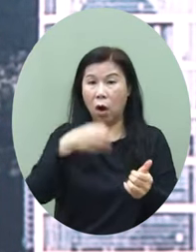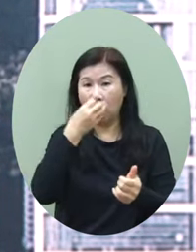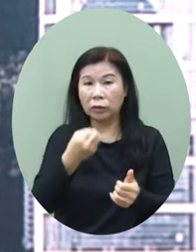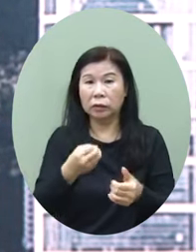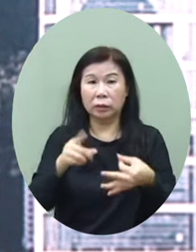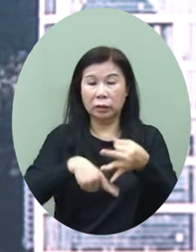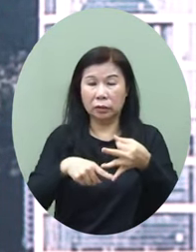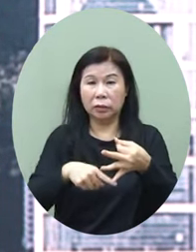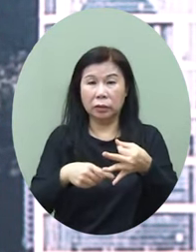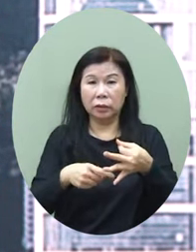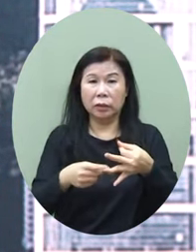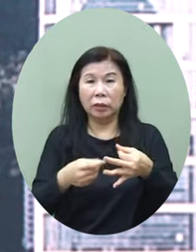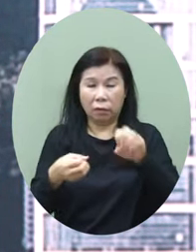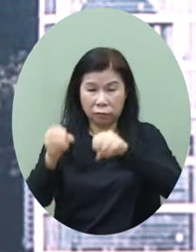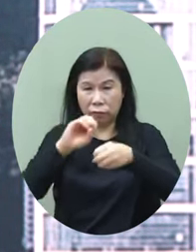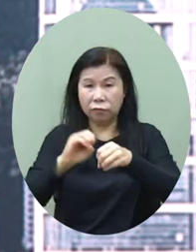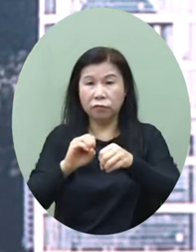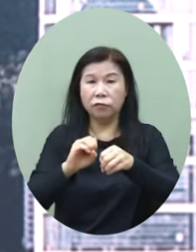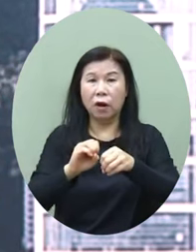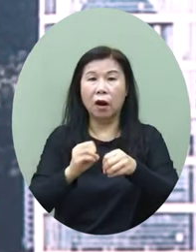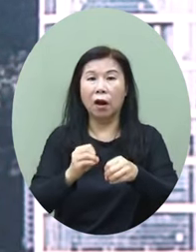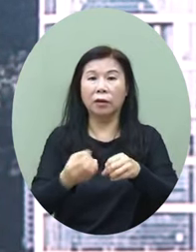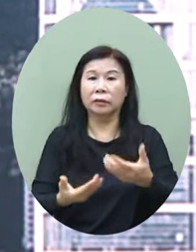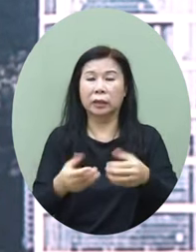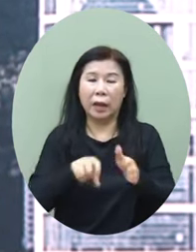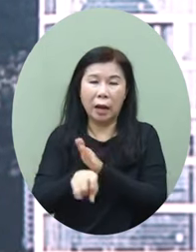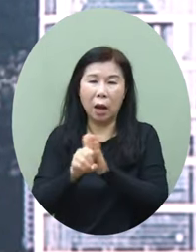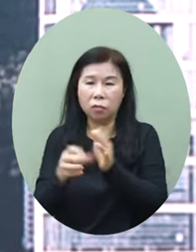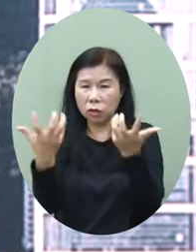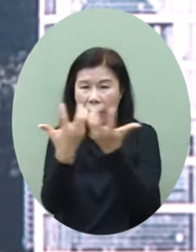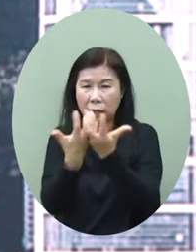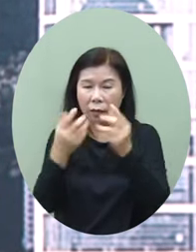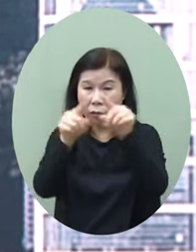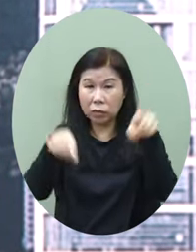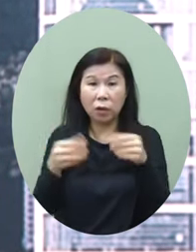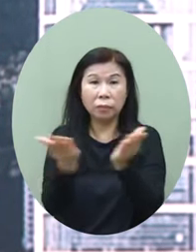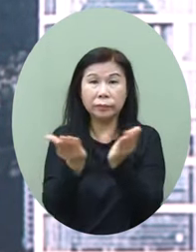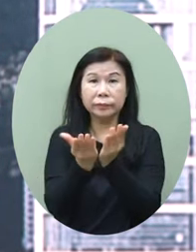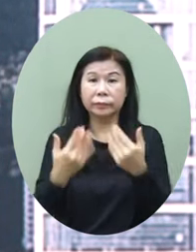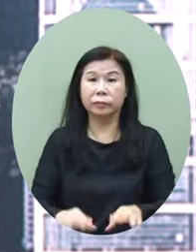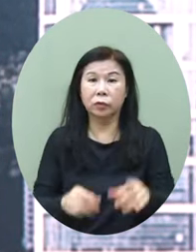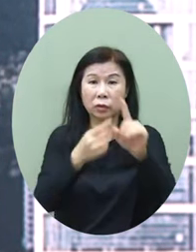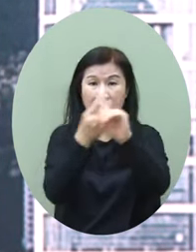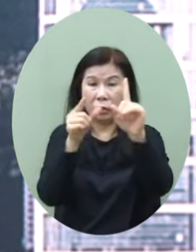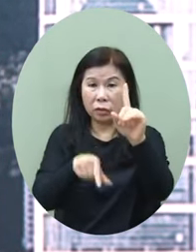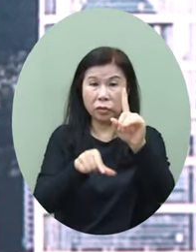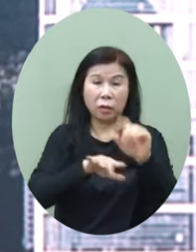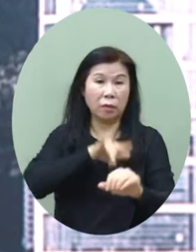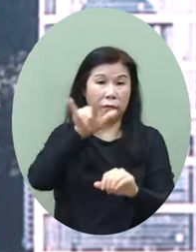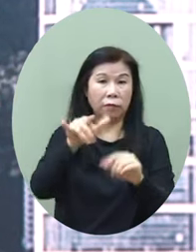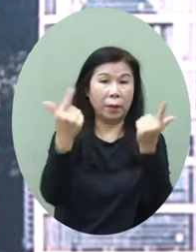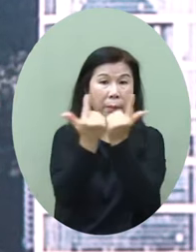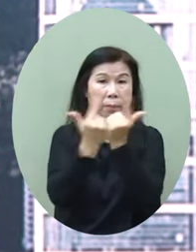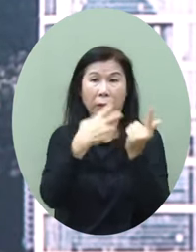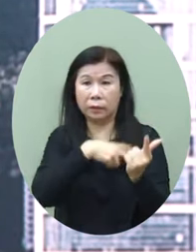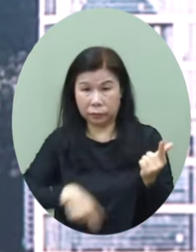科興又差點數據所以在這樣的情況下我在十一月訪經的時候當時